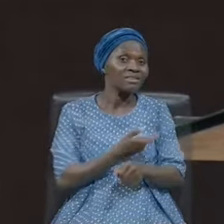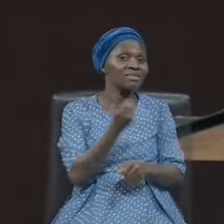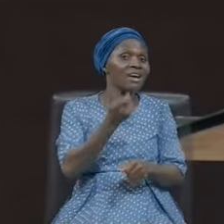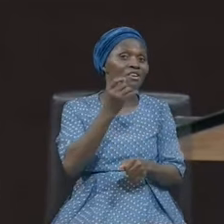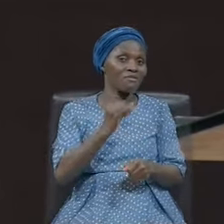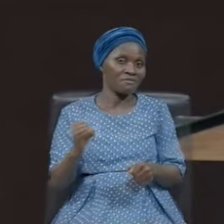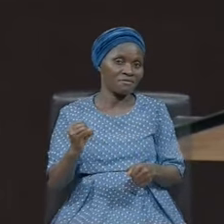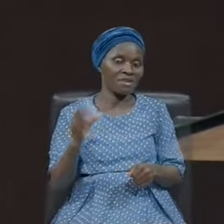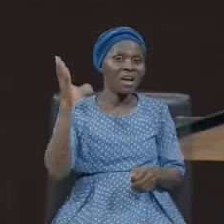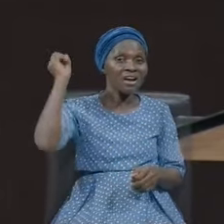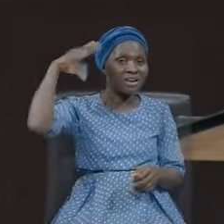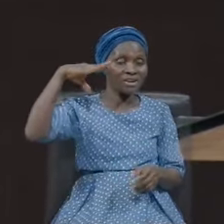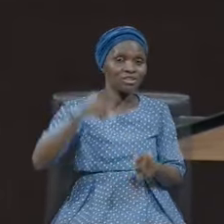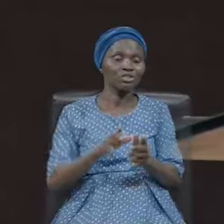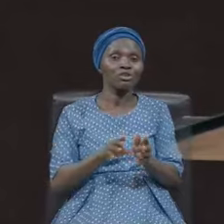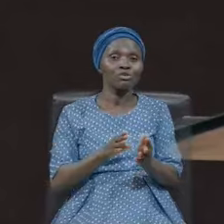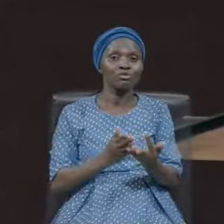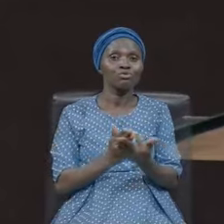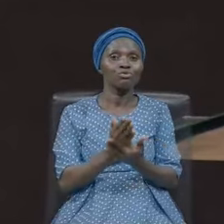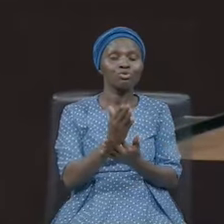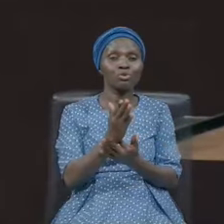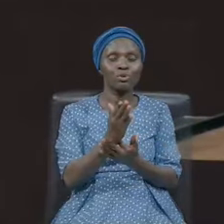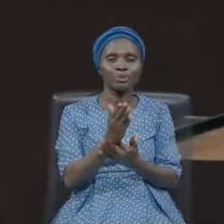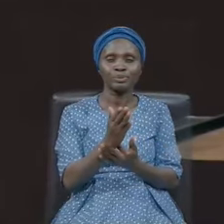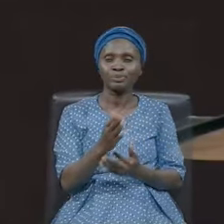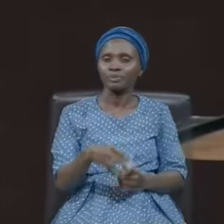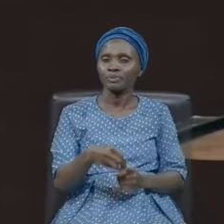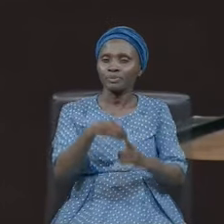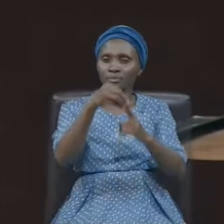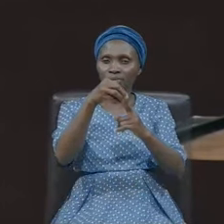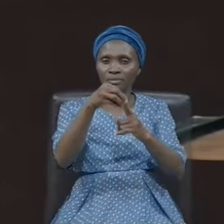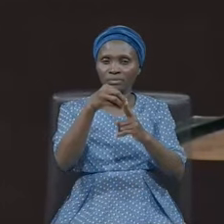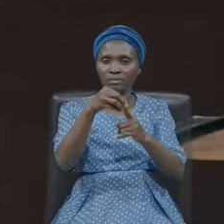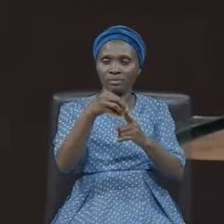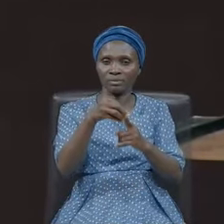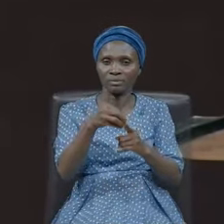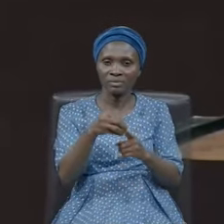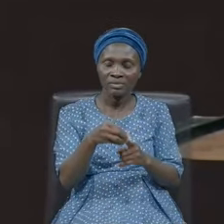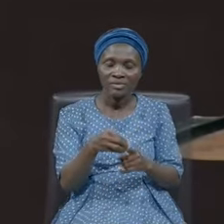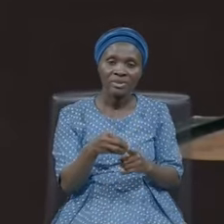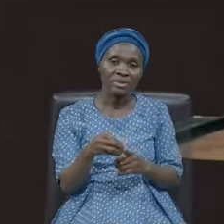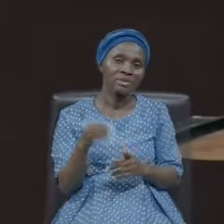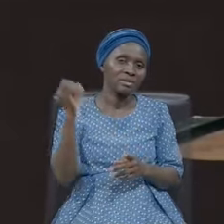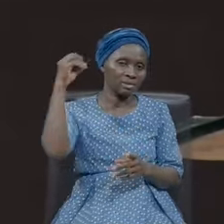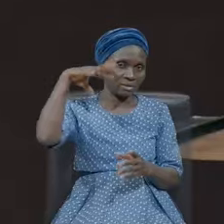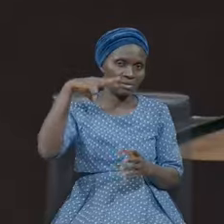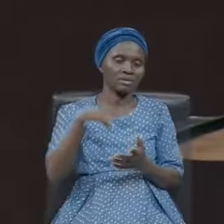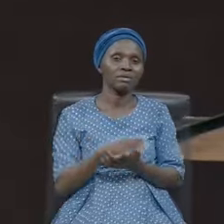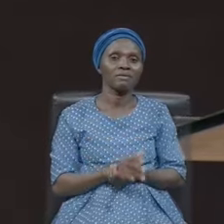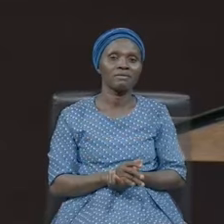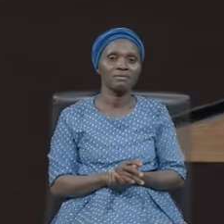à travers la foi distincte et distinguée. Romains au chapitre 5.